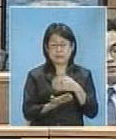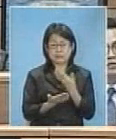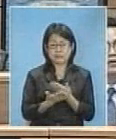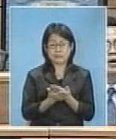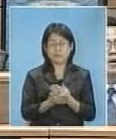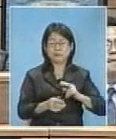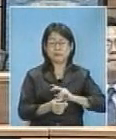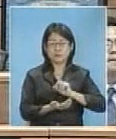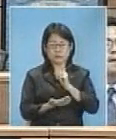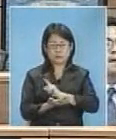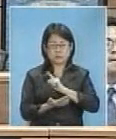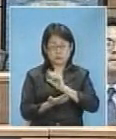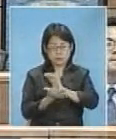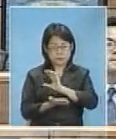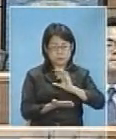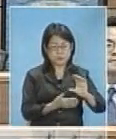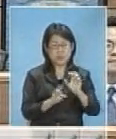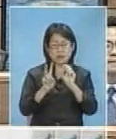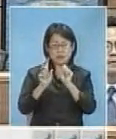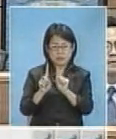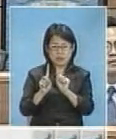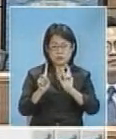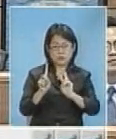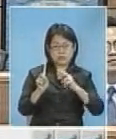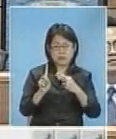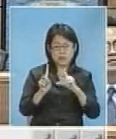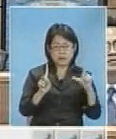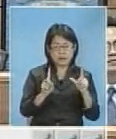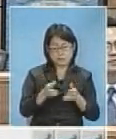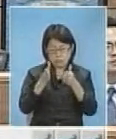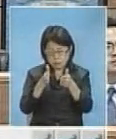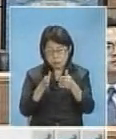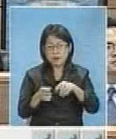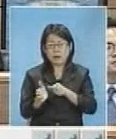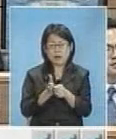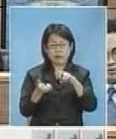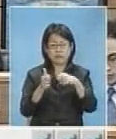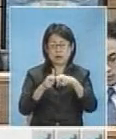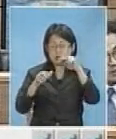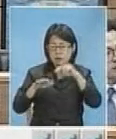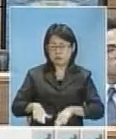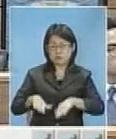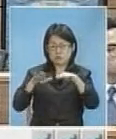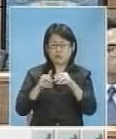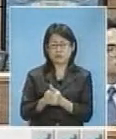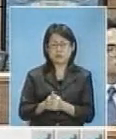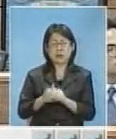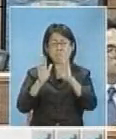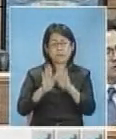าณไว้ให้กับตัวเอง 120,000 ล้านบาทเพื่อแก้ปัญหาน้ำท่วมก็คือแก้ปัญหาระยะ